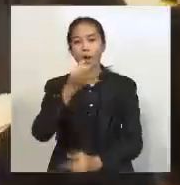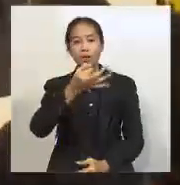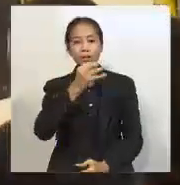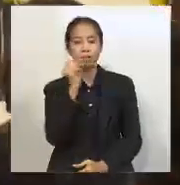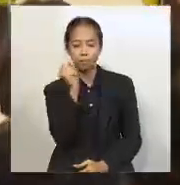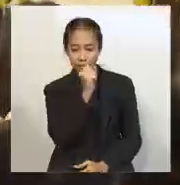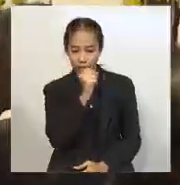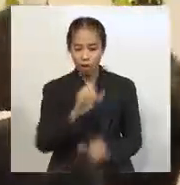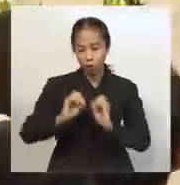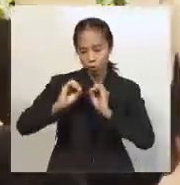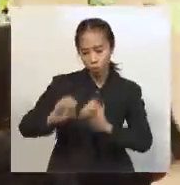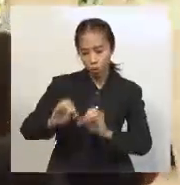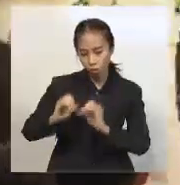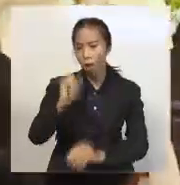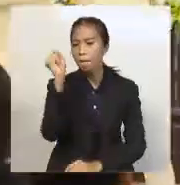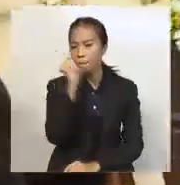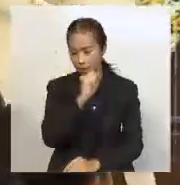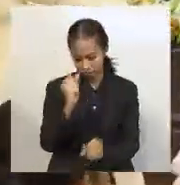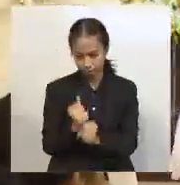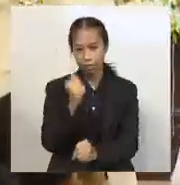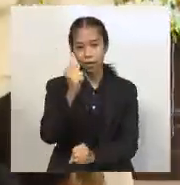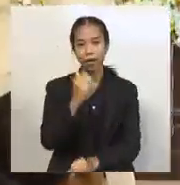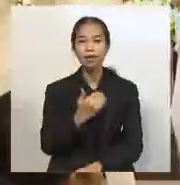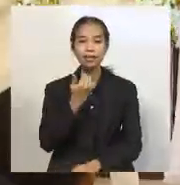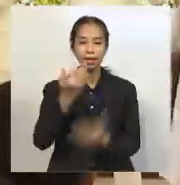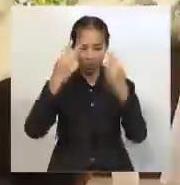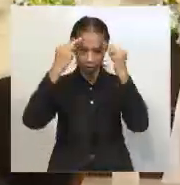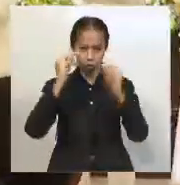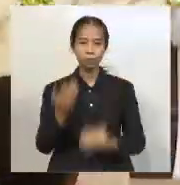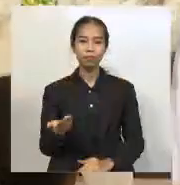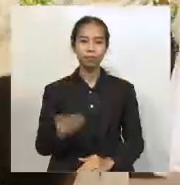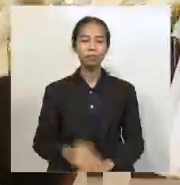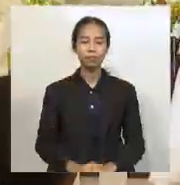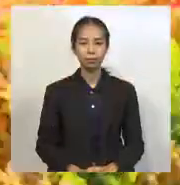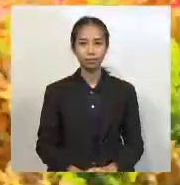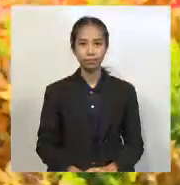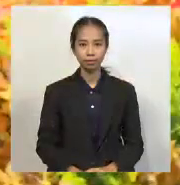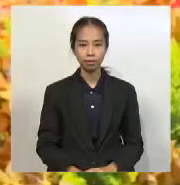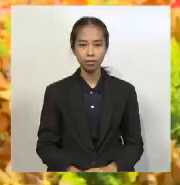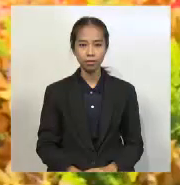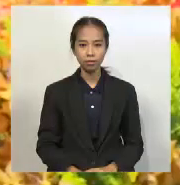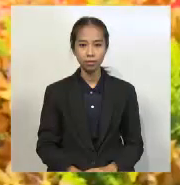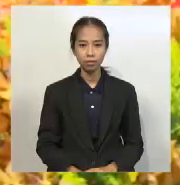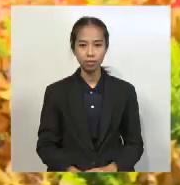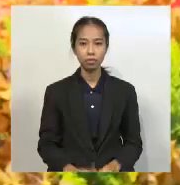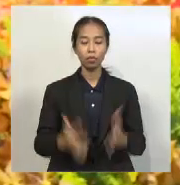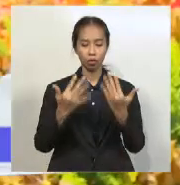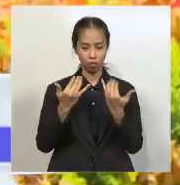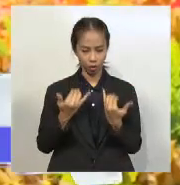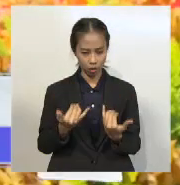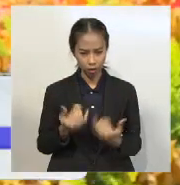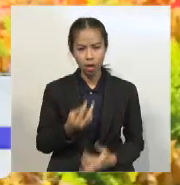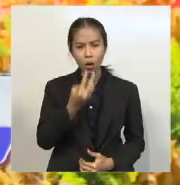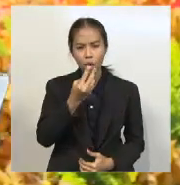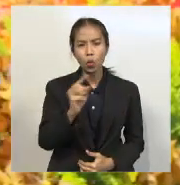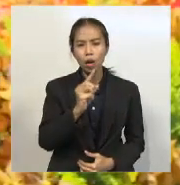เป็นครูเพลงได้ค่ะฟังเสียงท่านนายกรัฐมนตรีกันสักหน่อยค่ะ เพราะนั้นวันนี้ถ้าเรามองย้อนกลับไปดูในอดีต